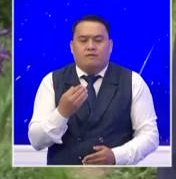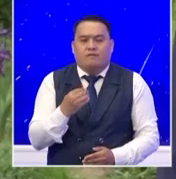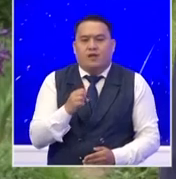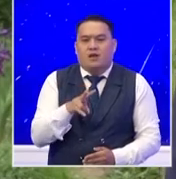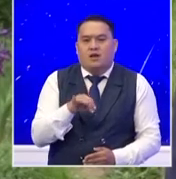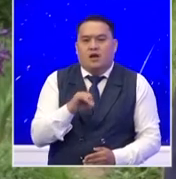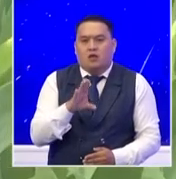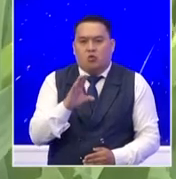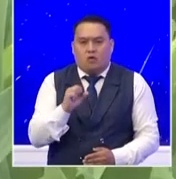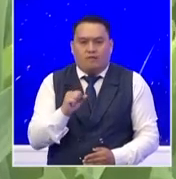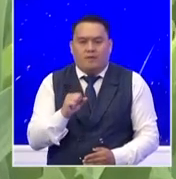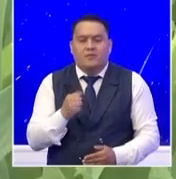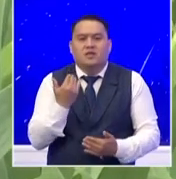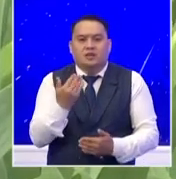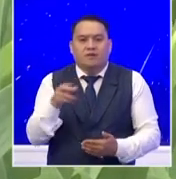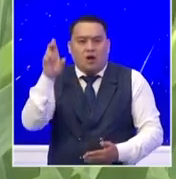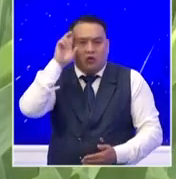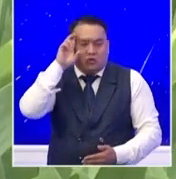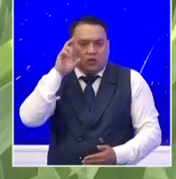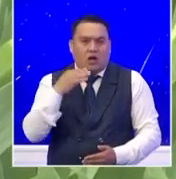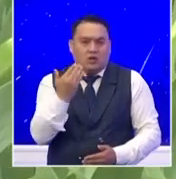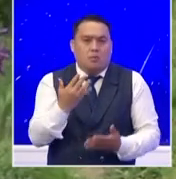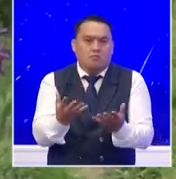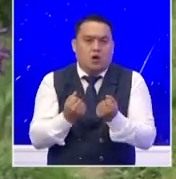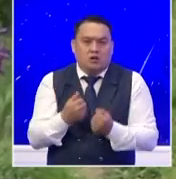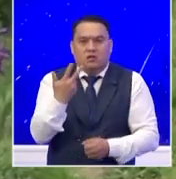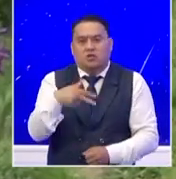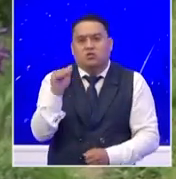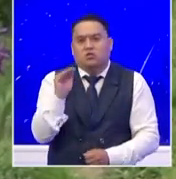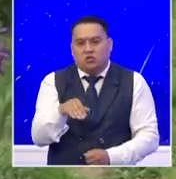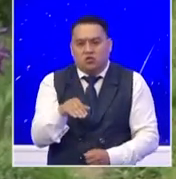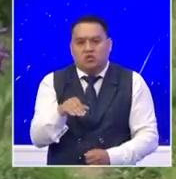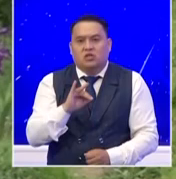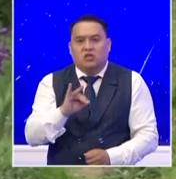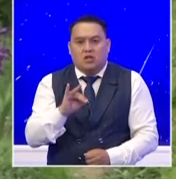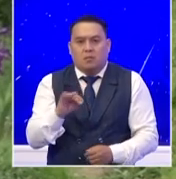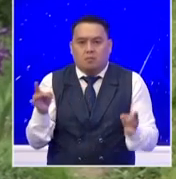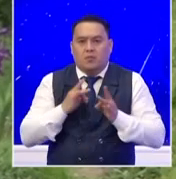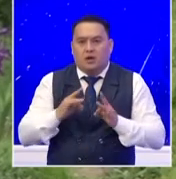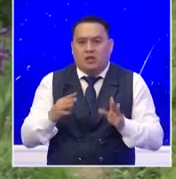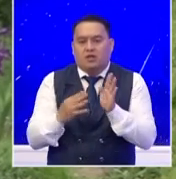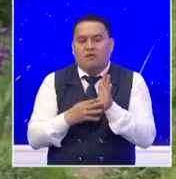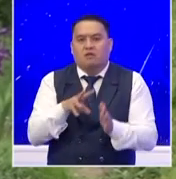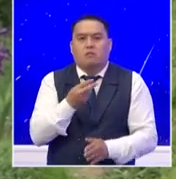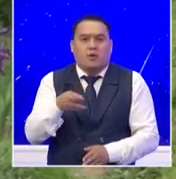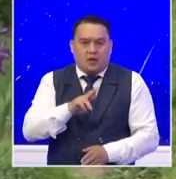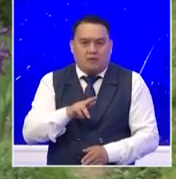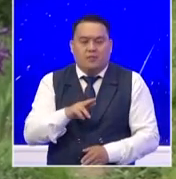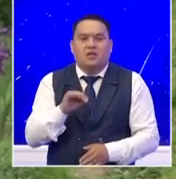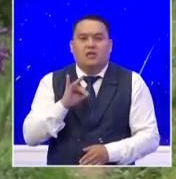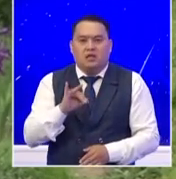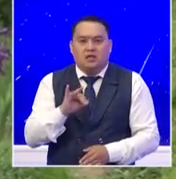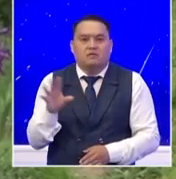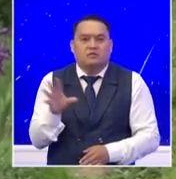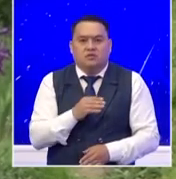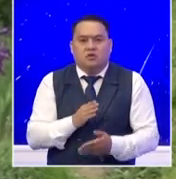Ефросинья Григорьевна. Со стороны государства она получила 30 тысяч тенге в канун праздника 9 мая. Помимо этого,